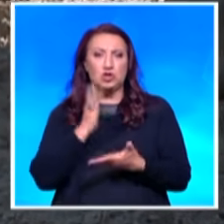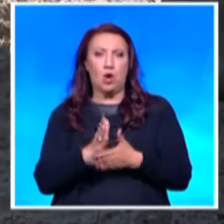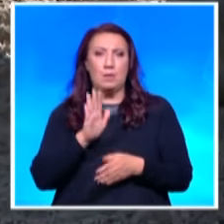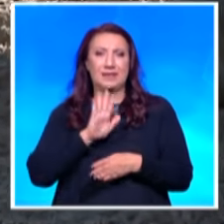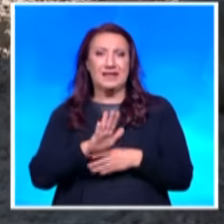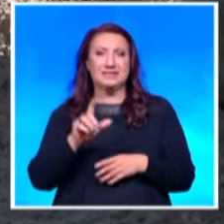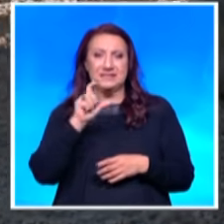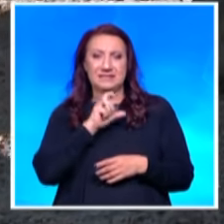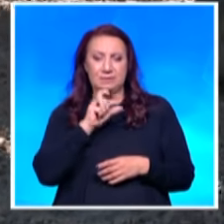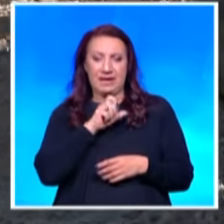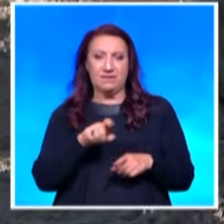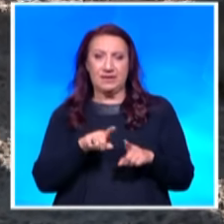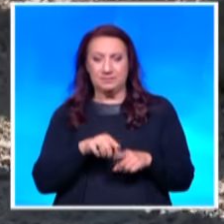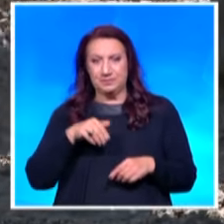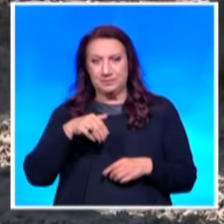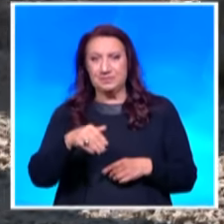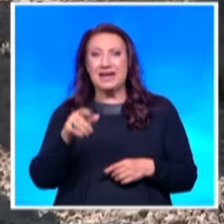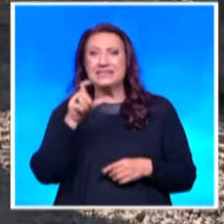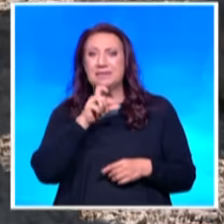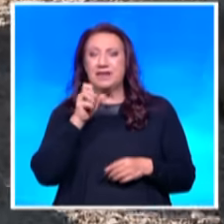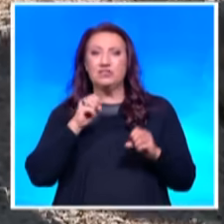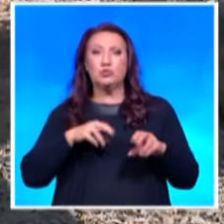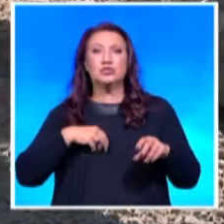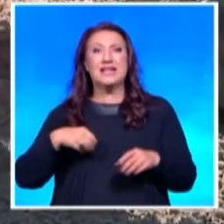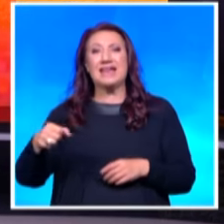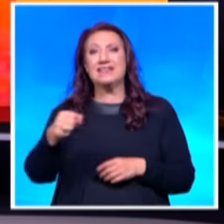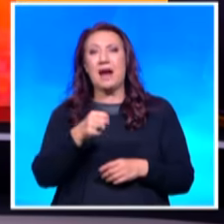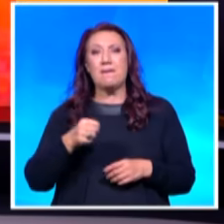и трамвайното движение по Цар Борис III.